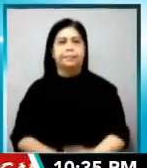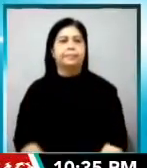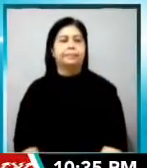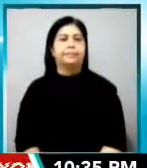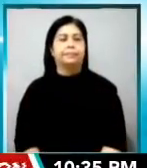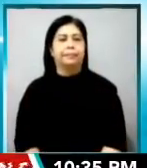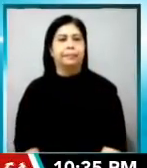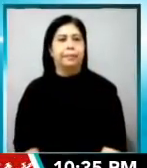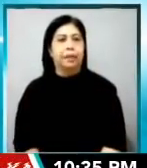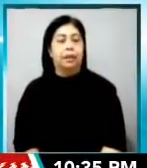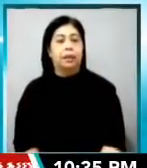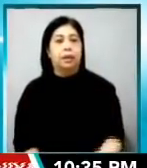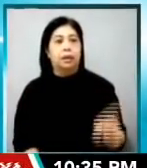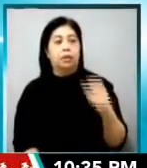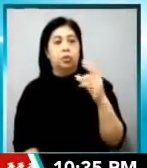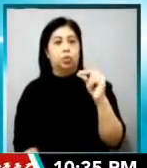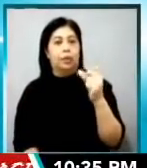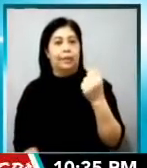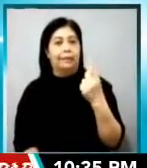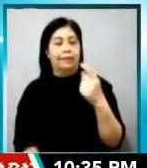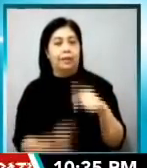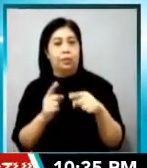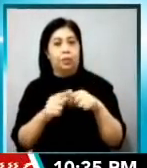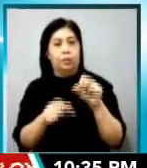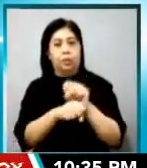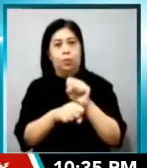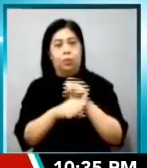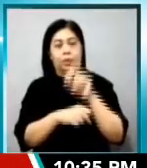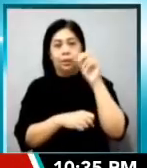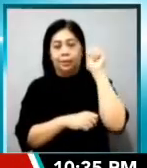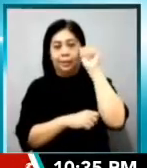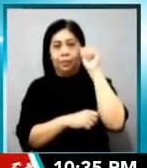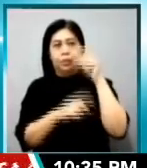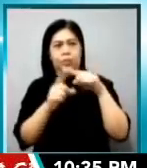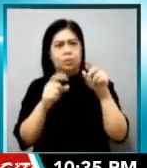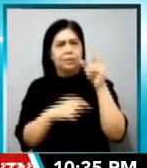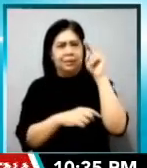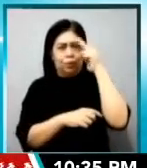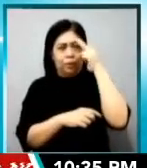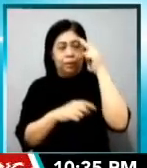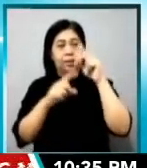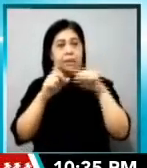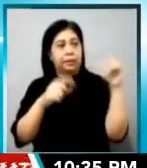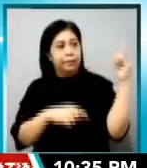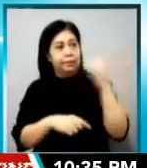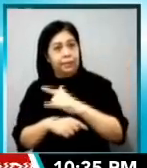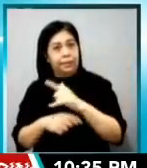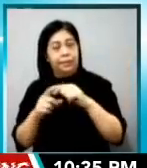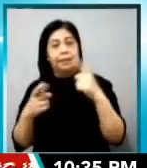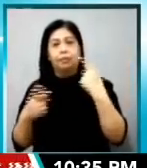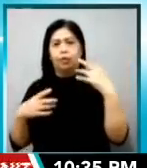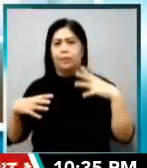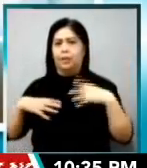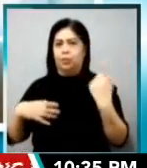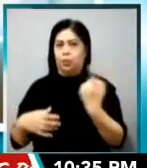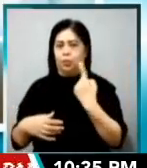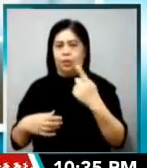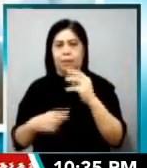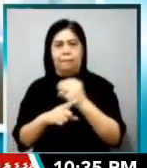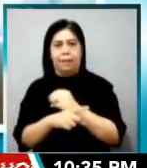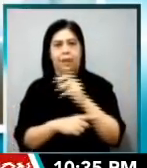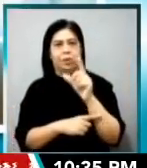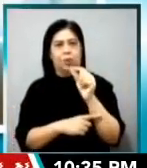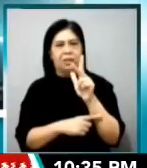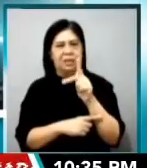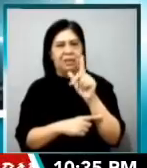2011 na magtrabaho si Andrew Letak Isikan sa Saudi Arabia. Umuwi siya nitong Abril para magbakasyon. May 23 raw dapat pabalik na